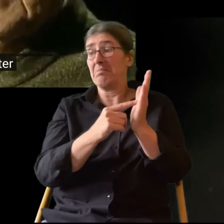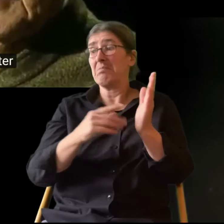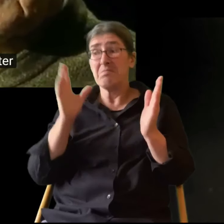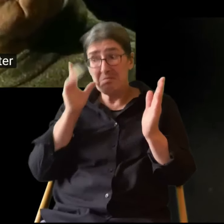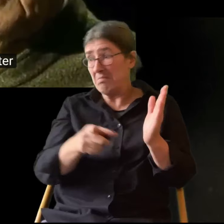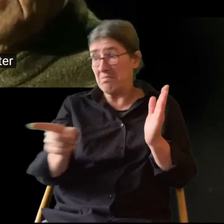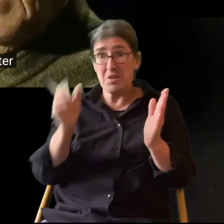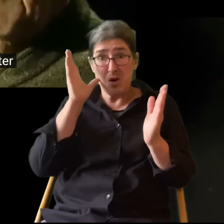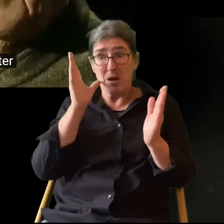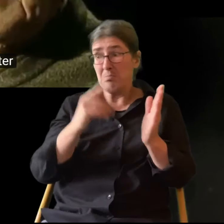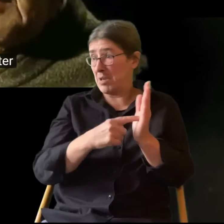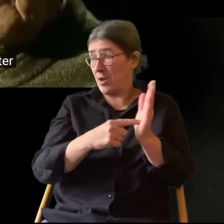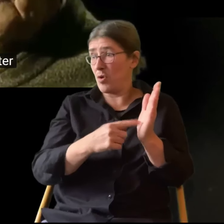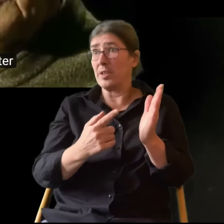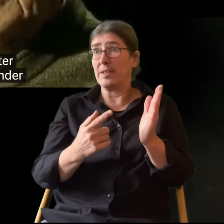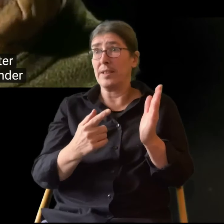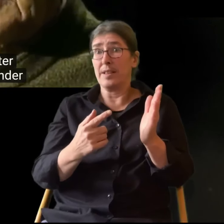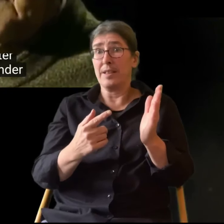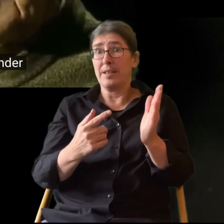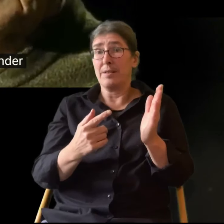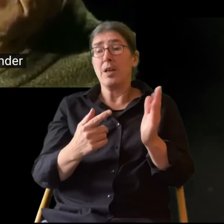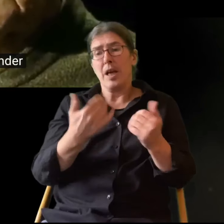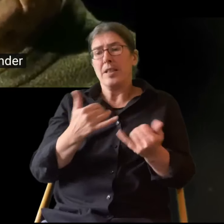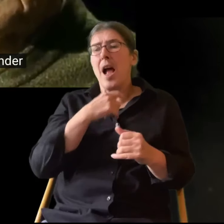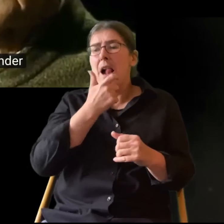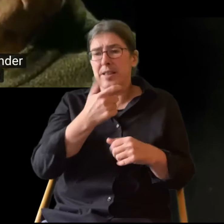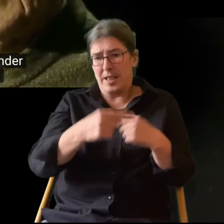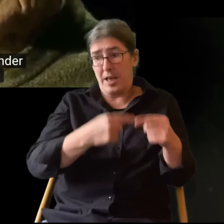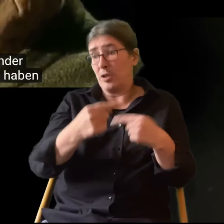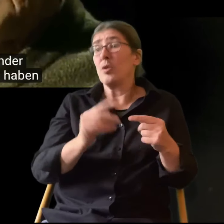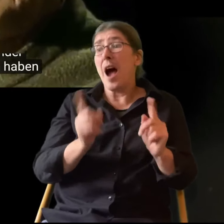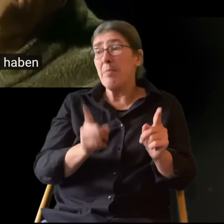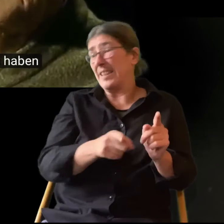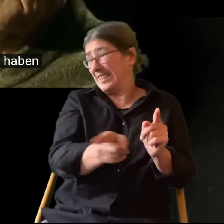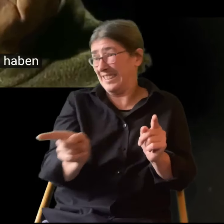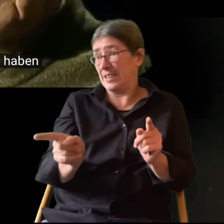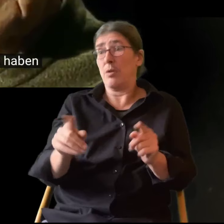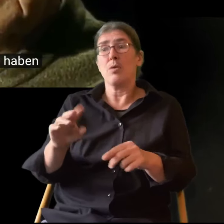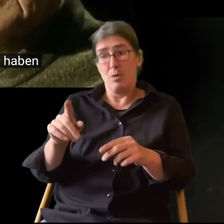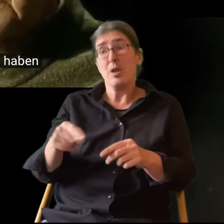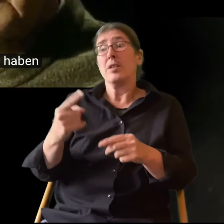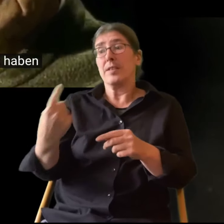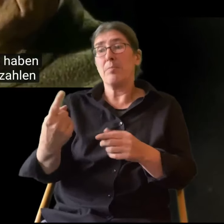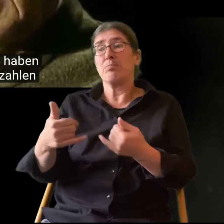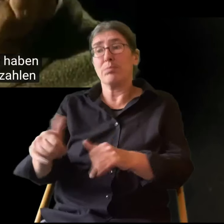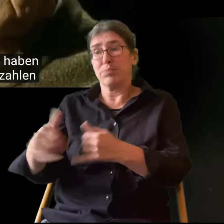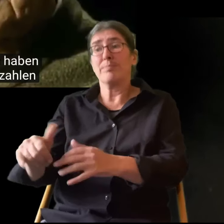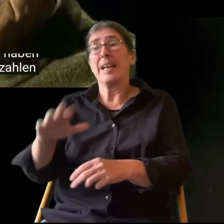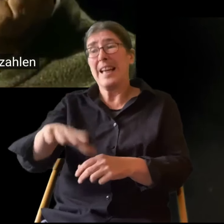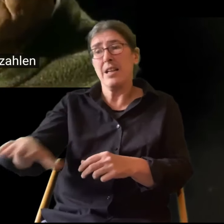ältere Generation, aber ihr und eure Kinder werden darunter noch zu leiden haben. Wenn ihr das, diese Kriegsschulden